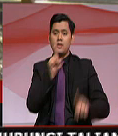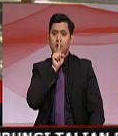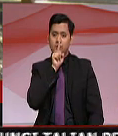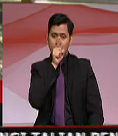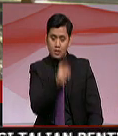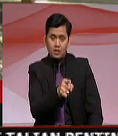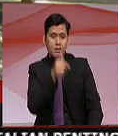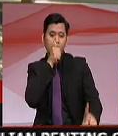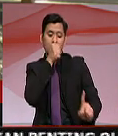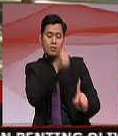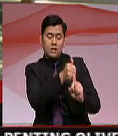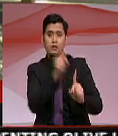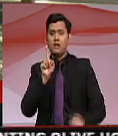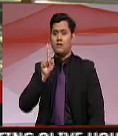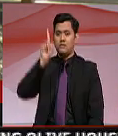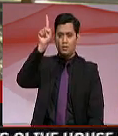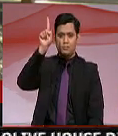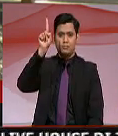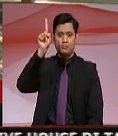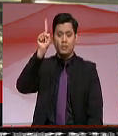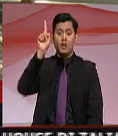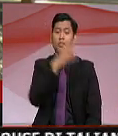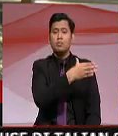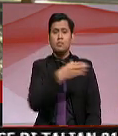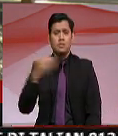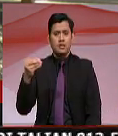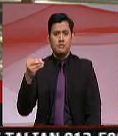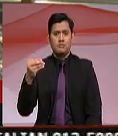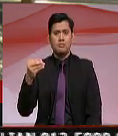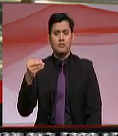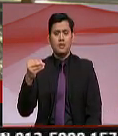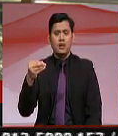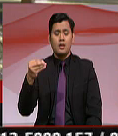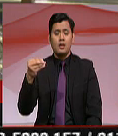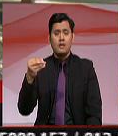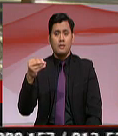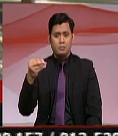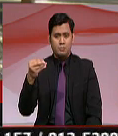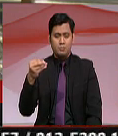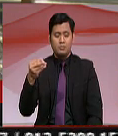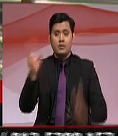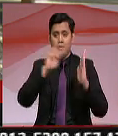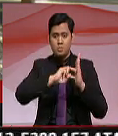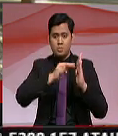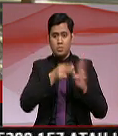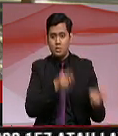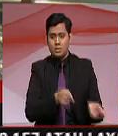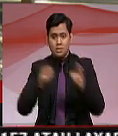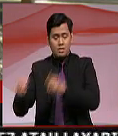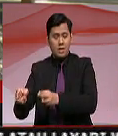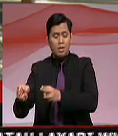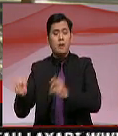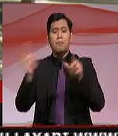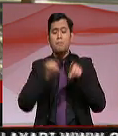dan tuntutan Allah Subhanahu wa taala. Dan istilah hijrah berbeza